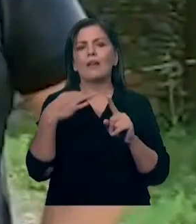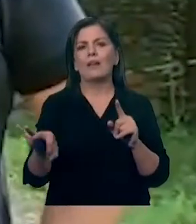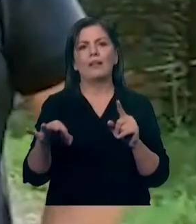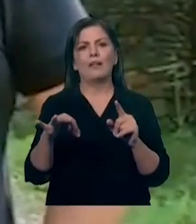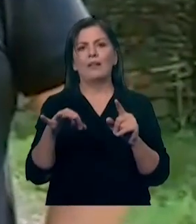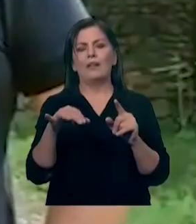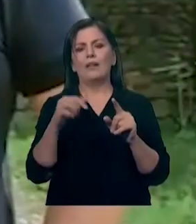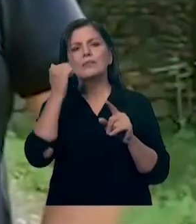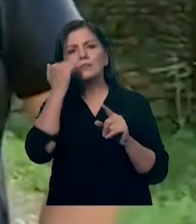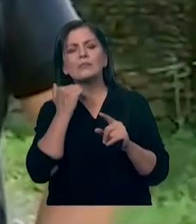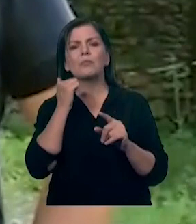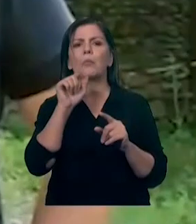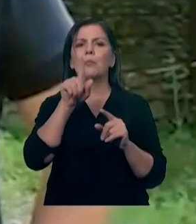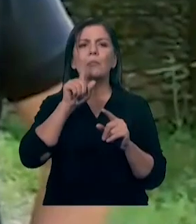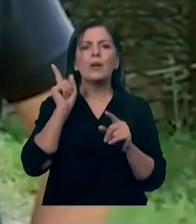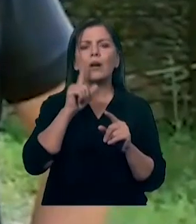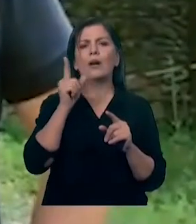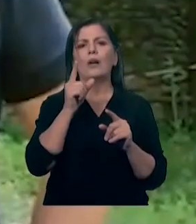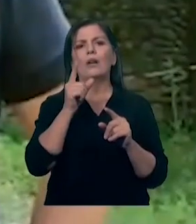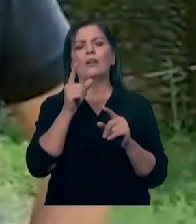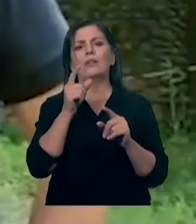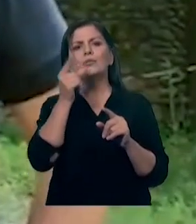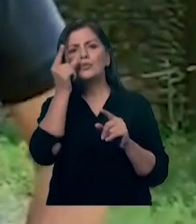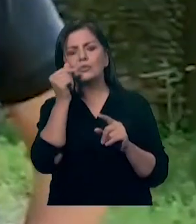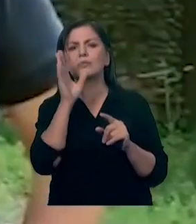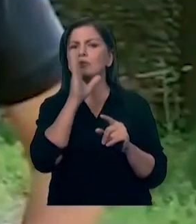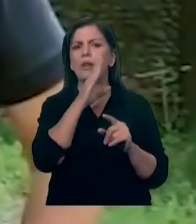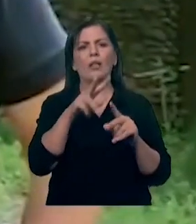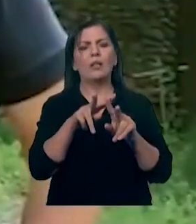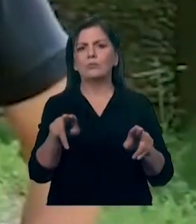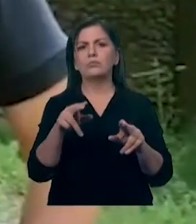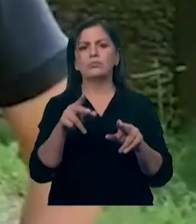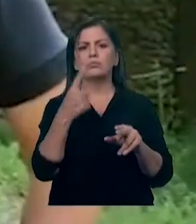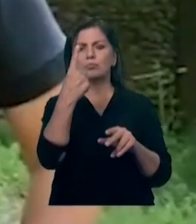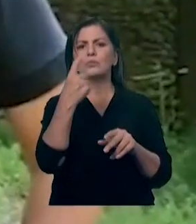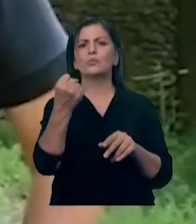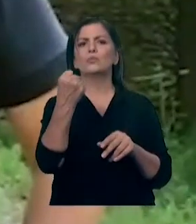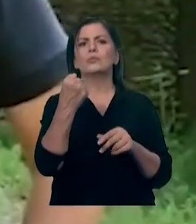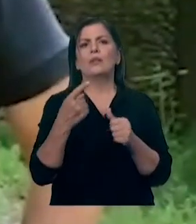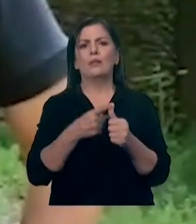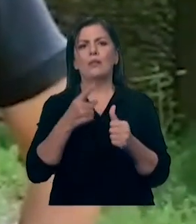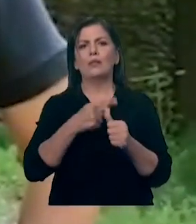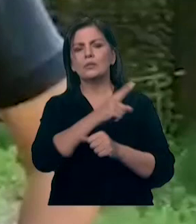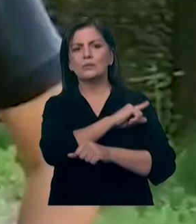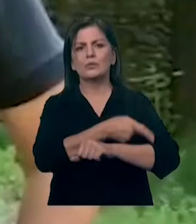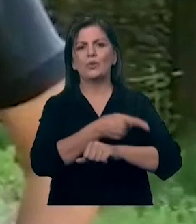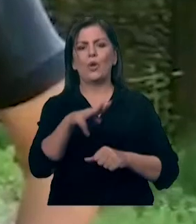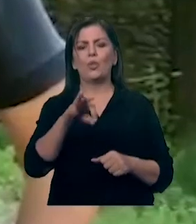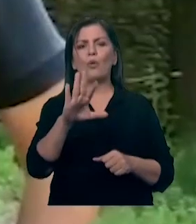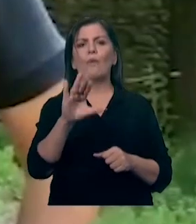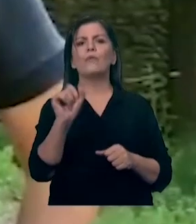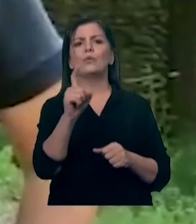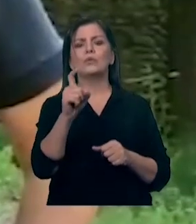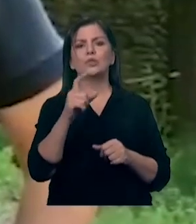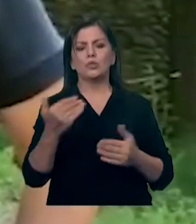nümayəndələri, qocası, cavanı, qadını, kişisi hamısı bir yumruqda birləşib və Tovuz özünün ən möhtəşəm günlərindən